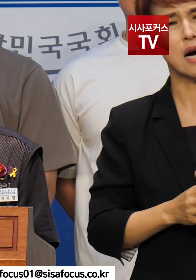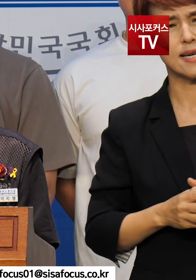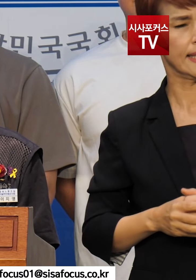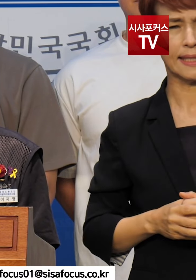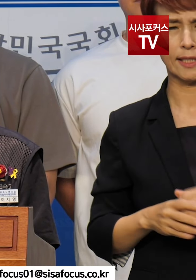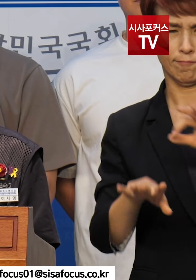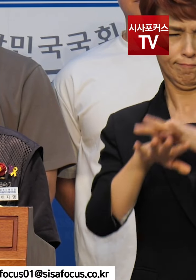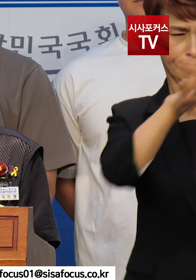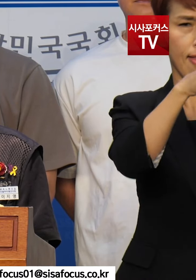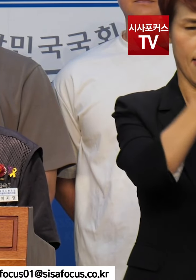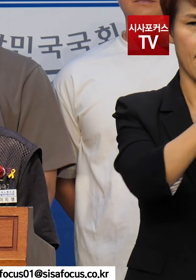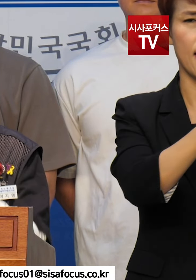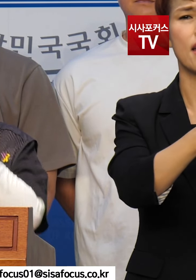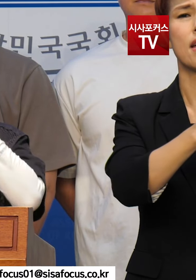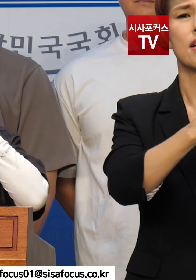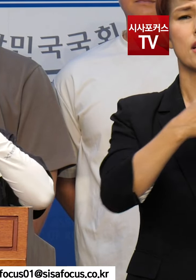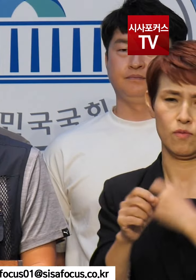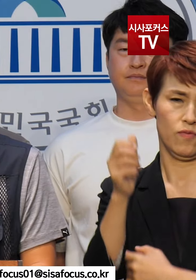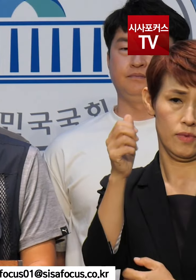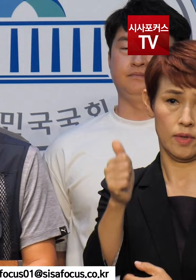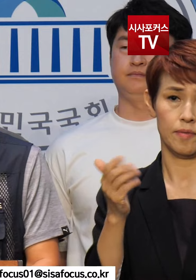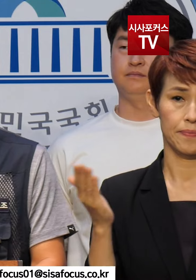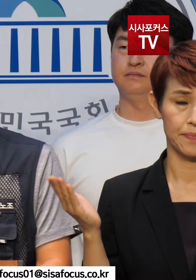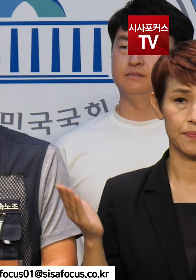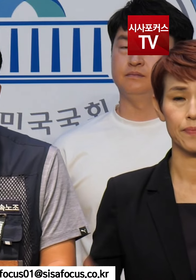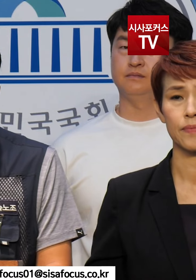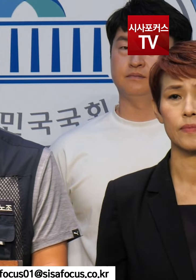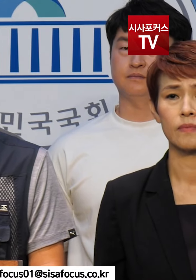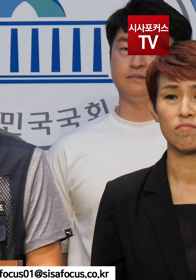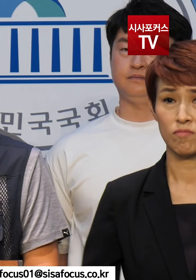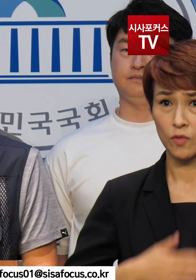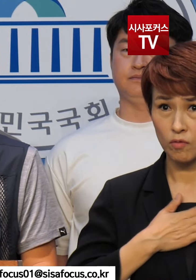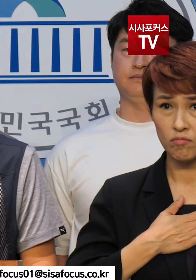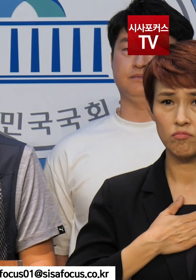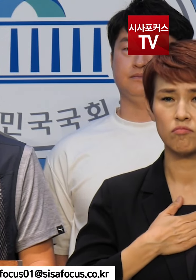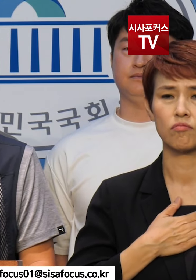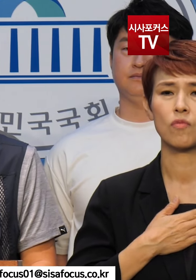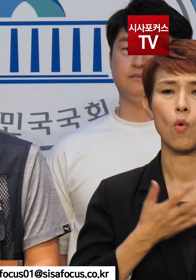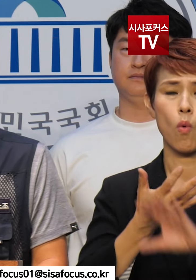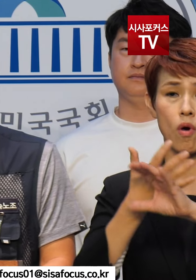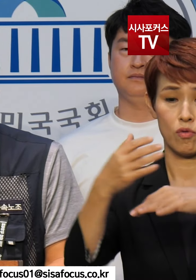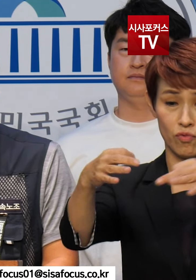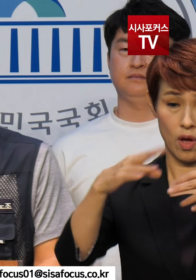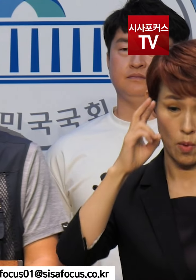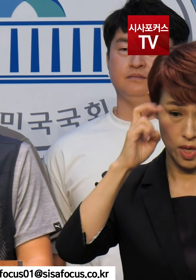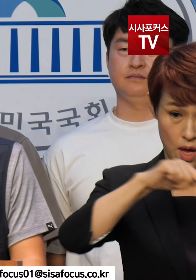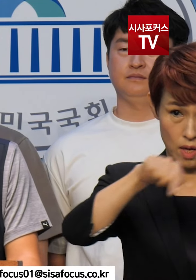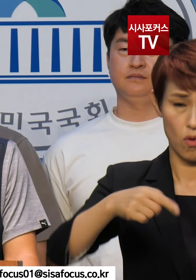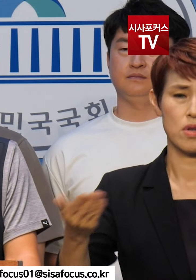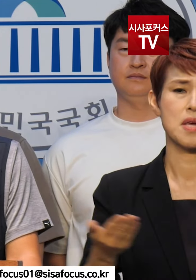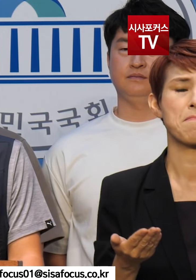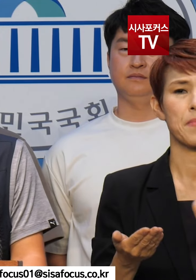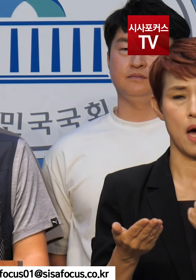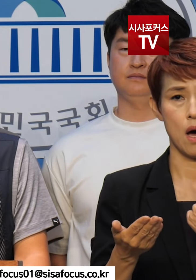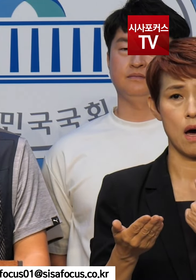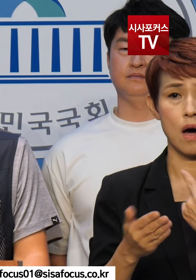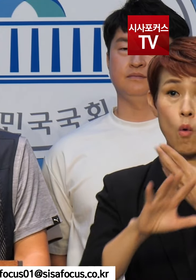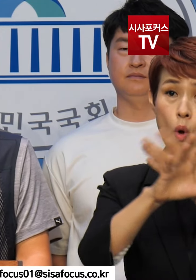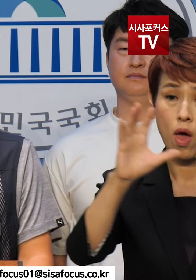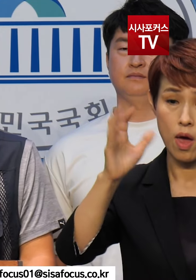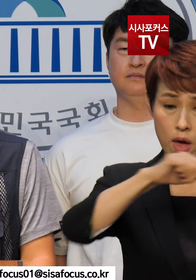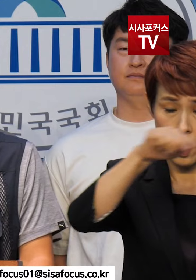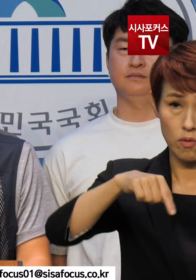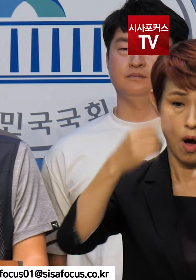싶습니다. 국회가 도와주십시오. 저는 외투기업에서 일했으나 외투기업이 저지른